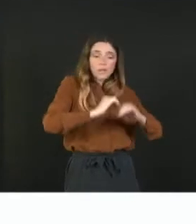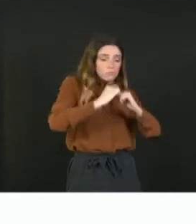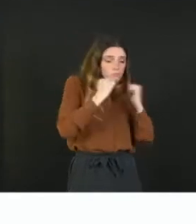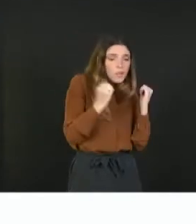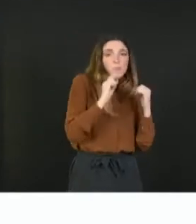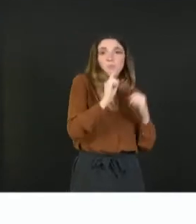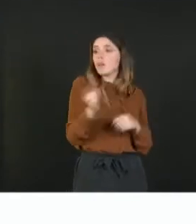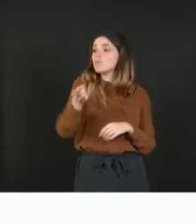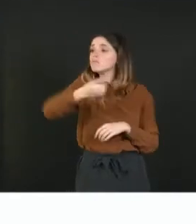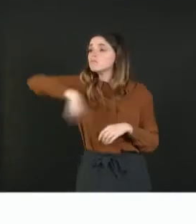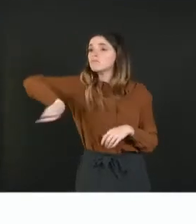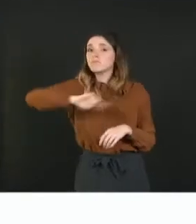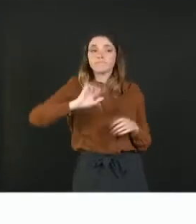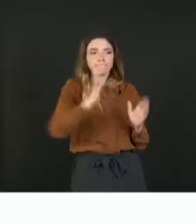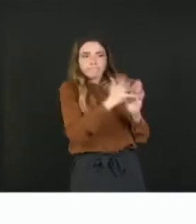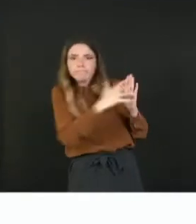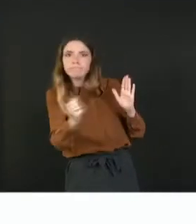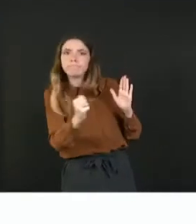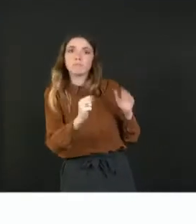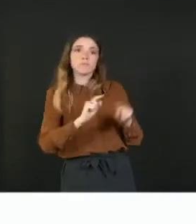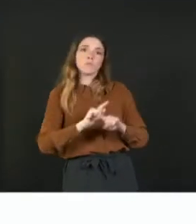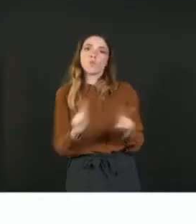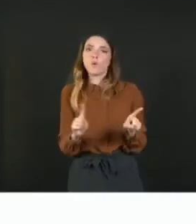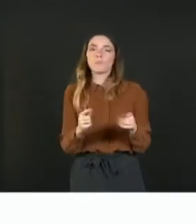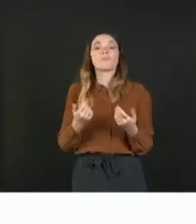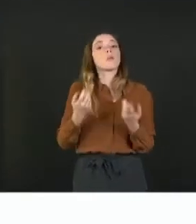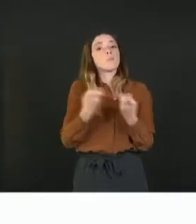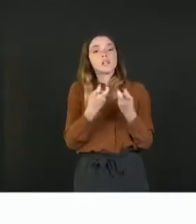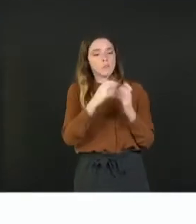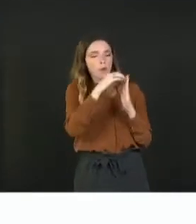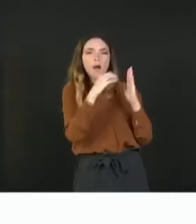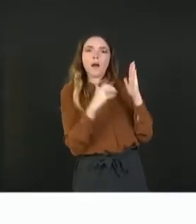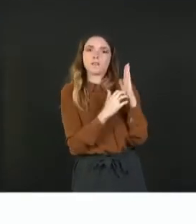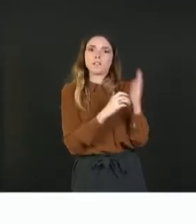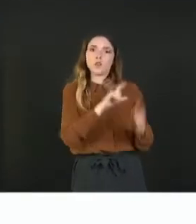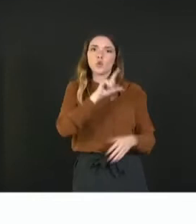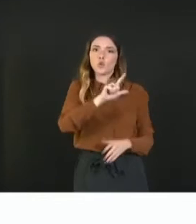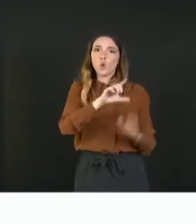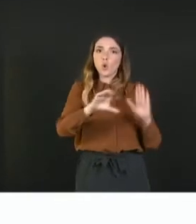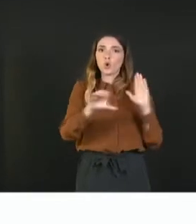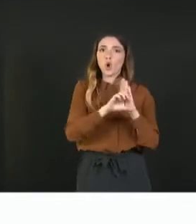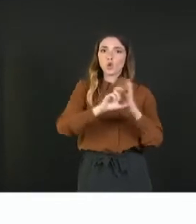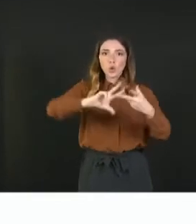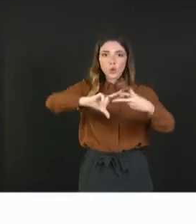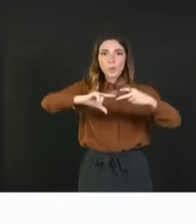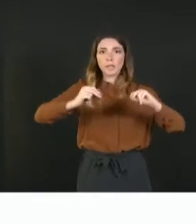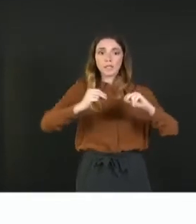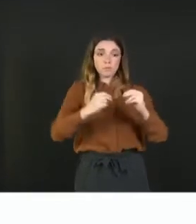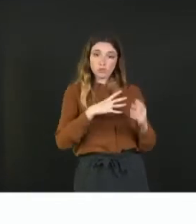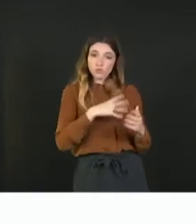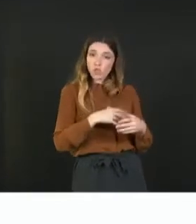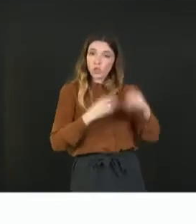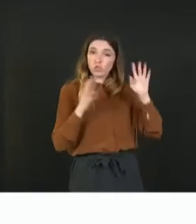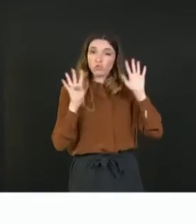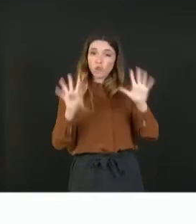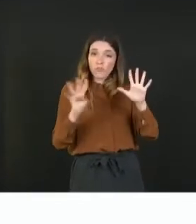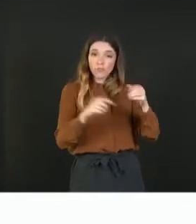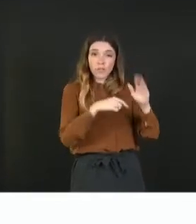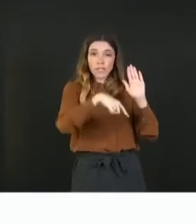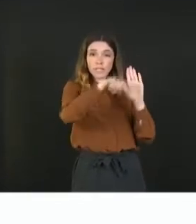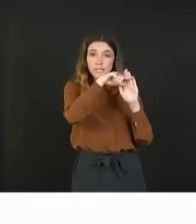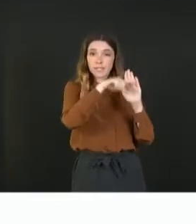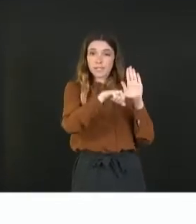parlé, mais on pourrait parler de beaucoup de... Regardez l'article 2 du Code de l'urbanisme, il y a 9 items qui vous disent